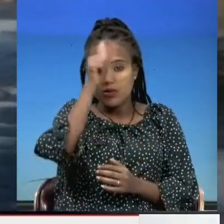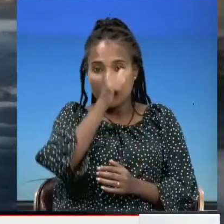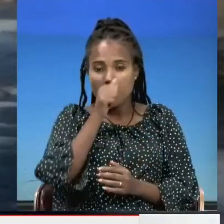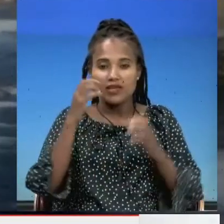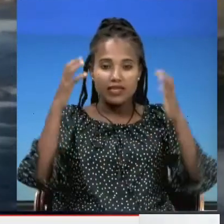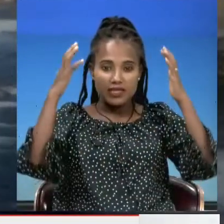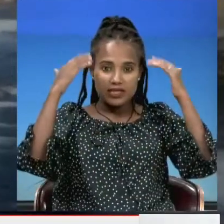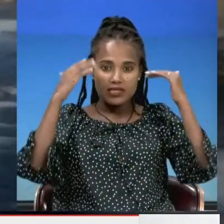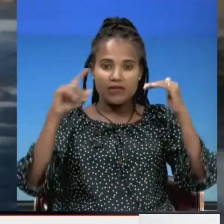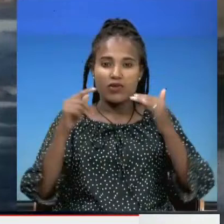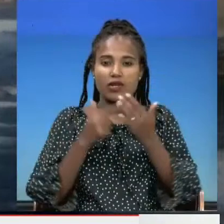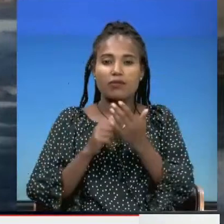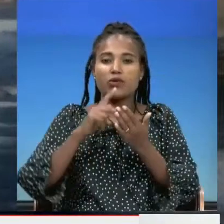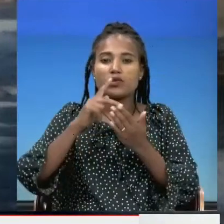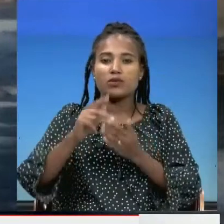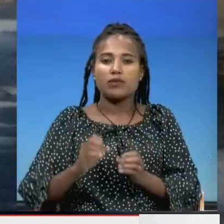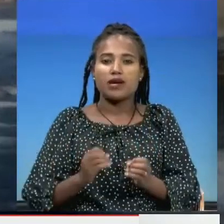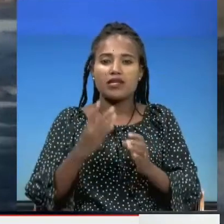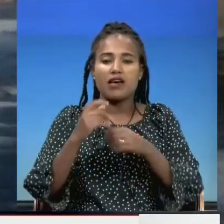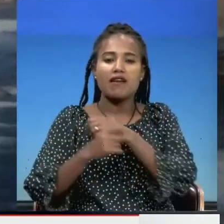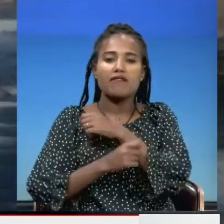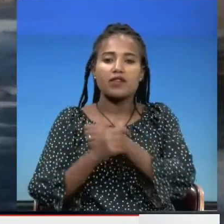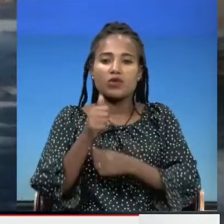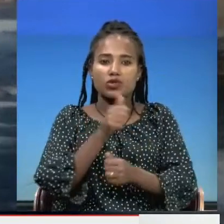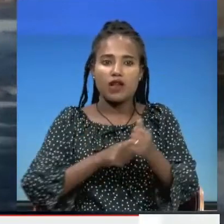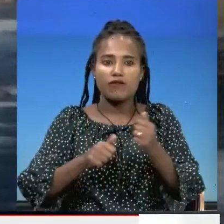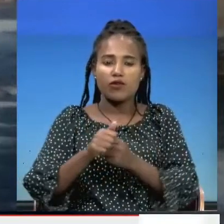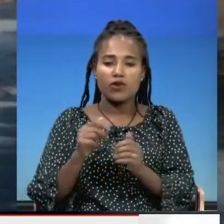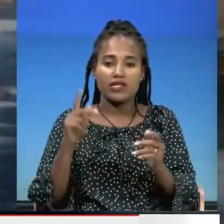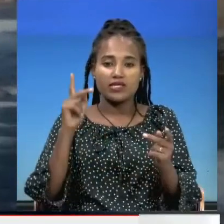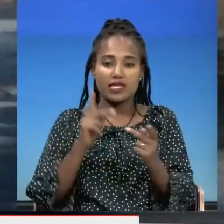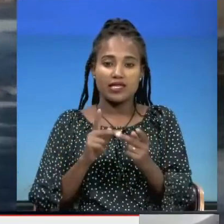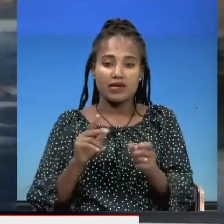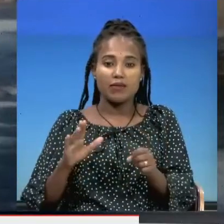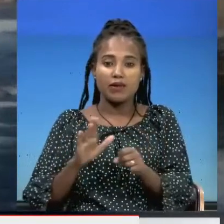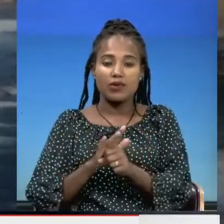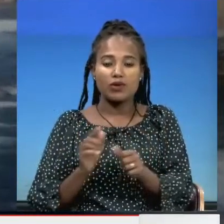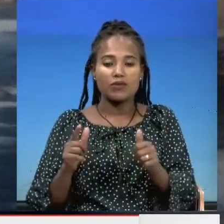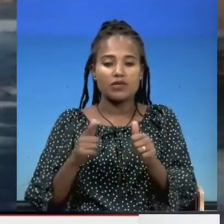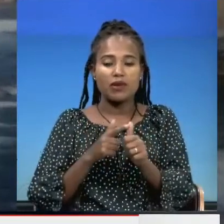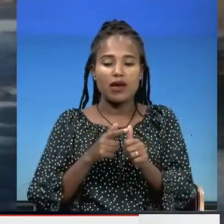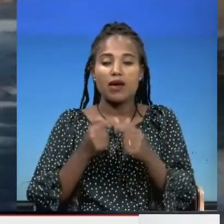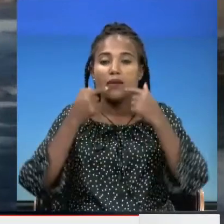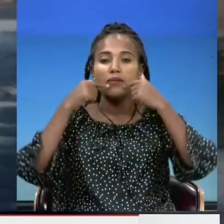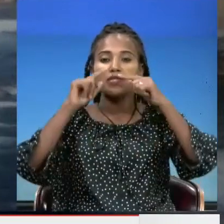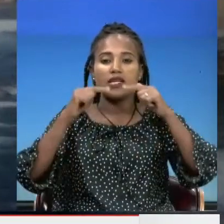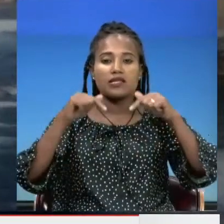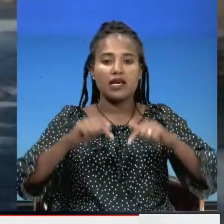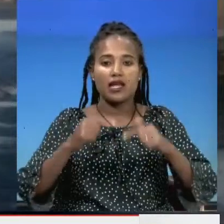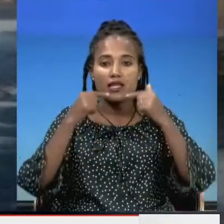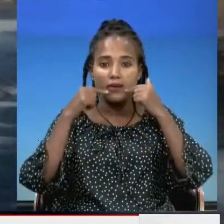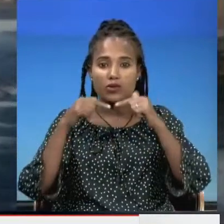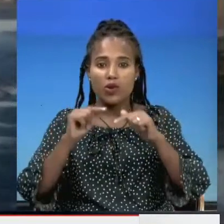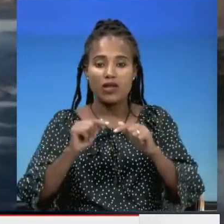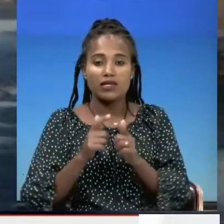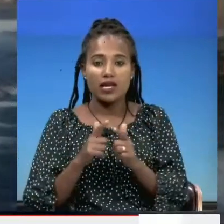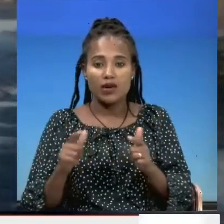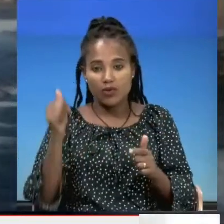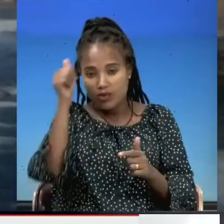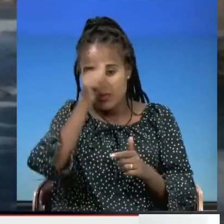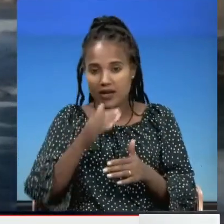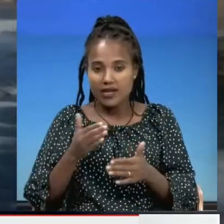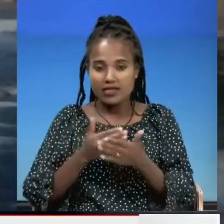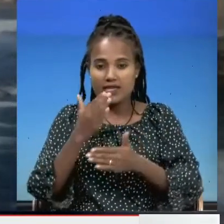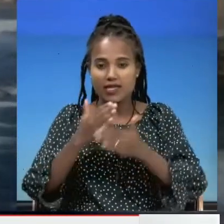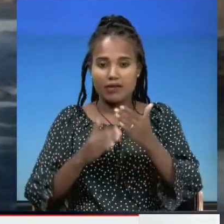ተስፋ የሆነው ይህ ፕሮጀክት በርካታ ፈተናዎችን አልፎ ለስኬት የመብቃቱ የመጀመሪያ ብስራትም ዛሬ ተበስሯል። የታላቁ የኢትዮጵያ